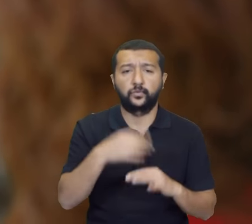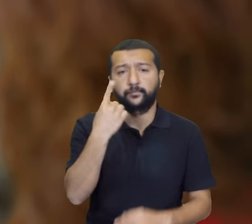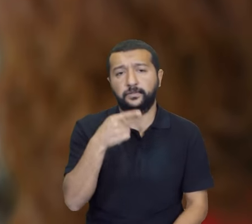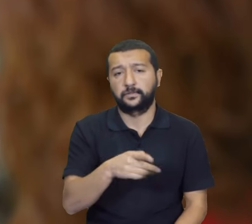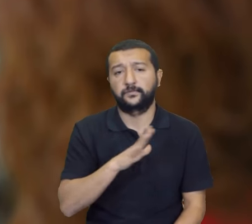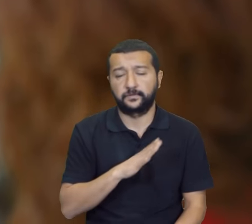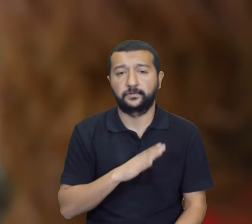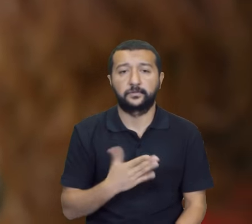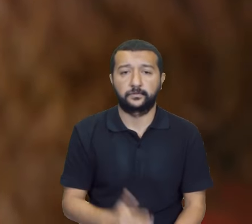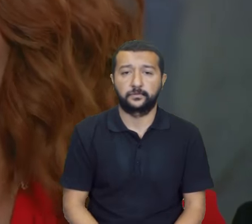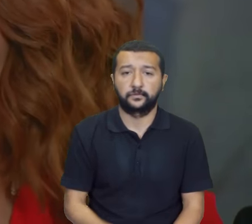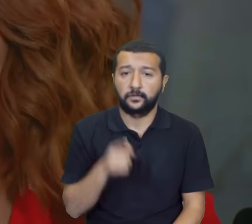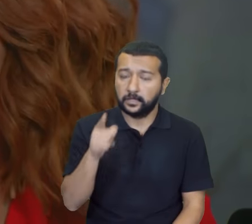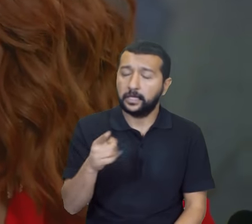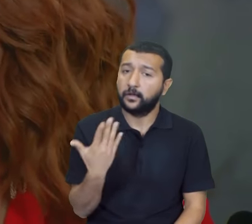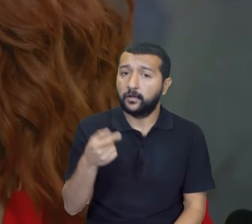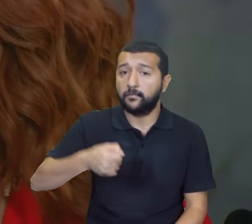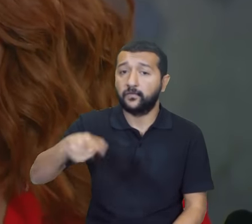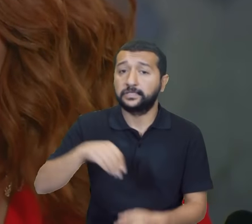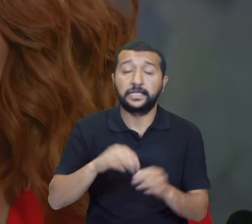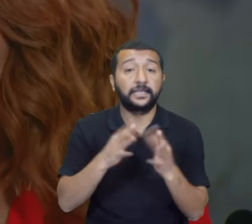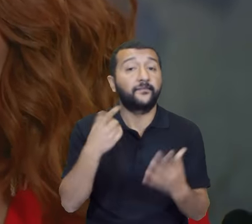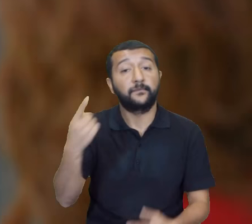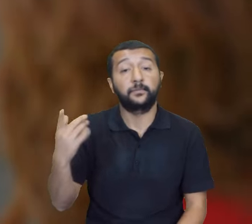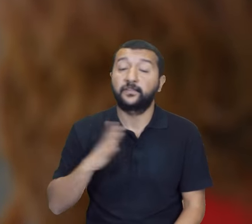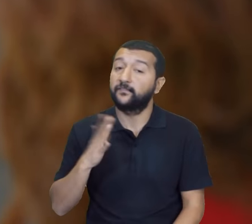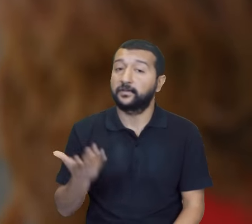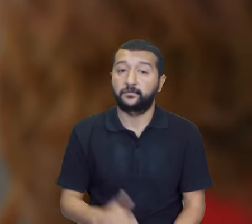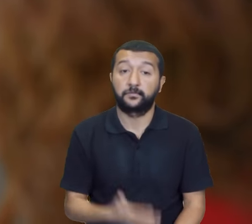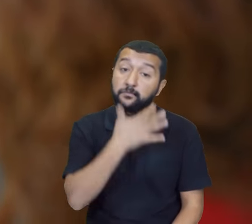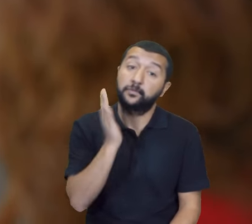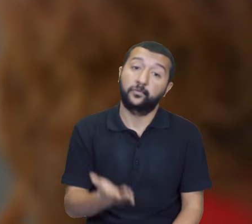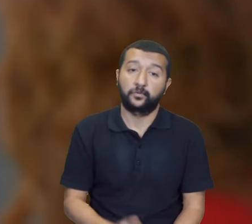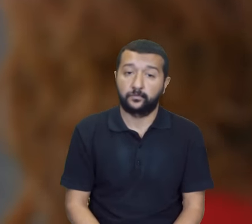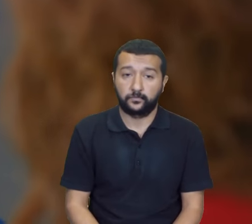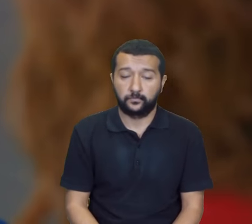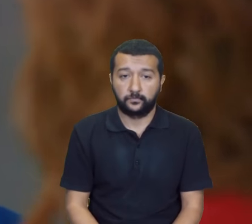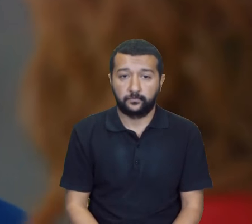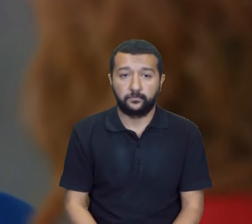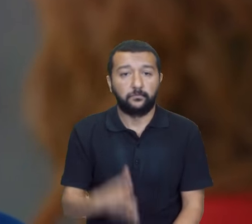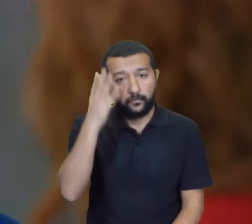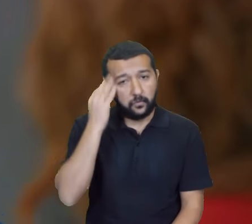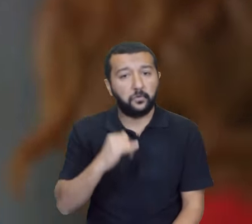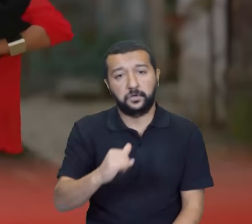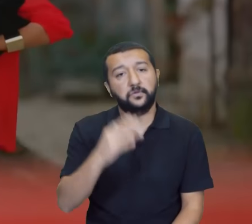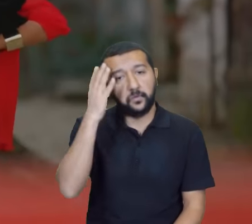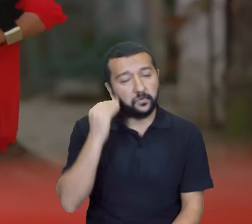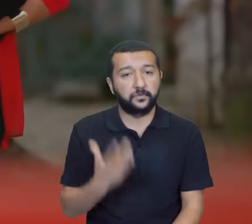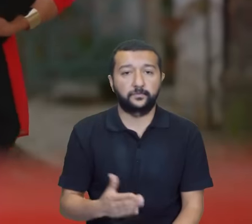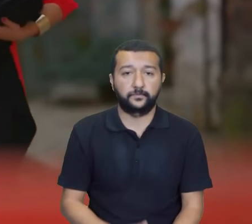bir tanesi. Ay, acaba bavulun içinde başka neler var? Bilmem. Öğreniriz